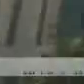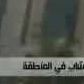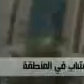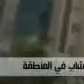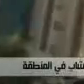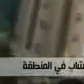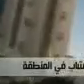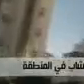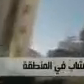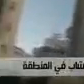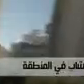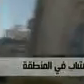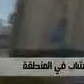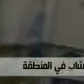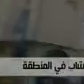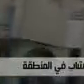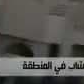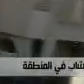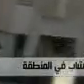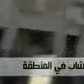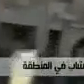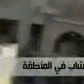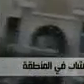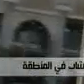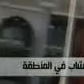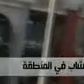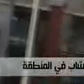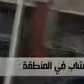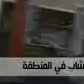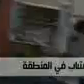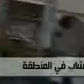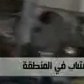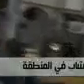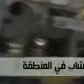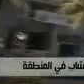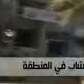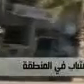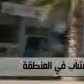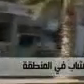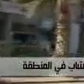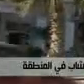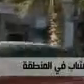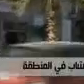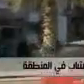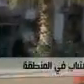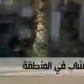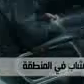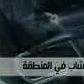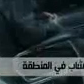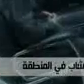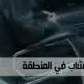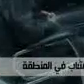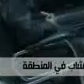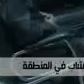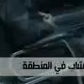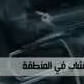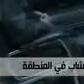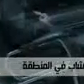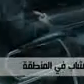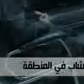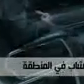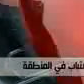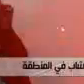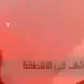عوده الهدوء الى منطقه الناصريه في مدينه صفاقس اثر وفاه شاب في المنطقه ودعوات الى التحلي بضبط